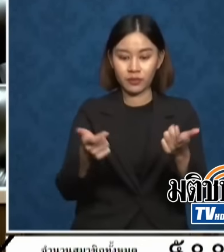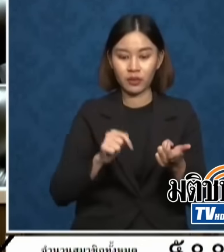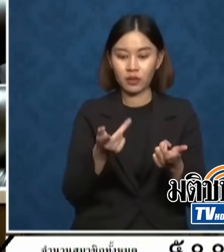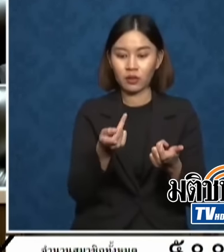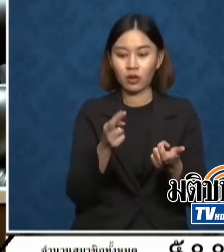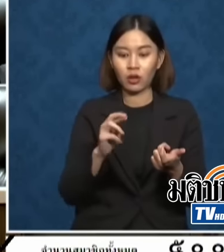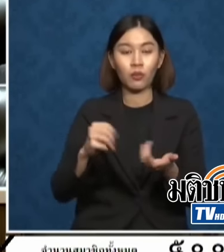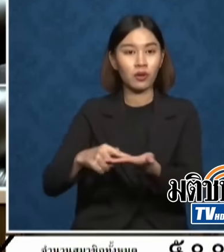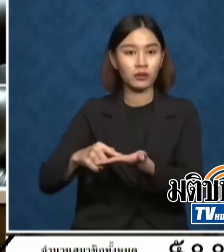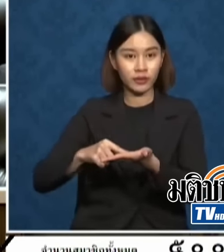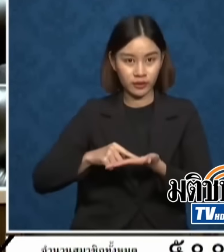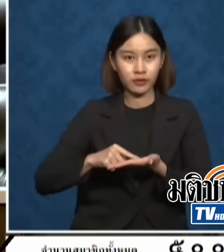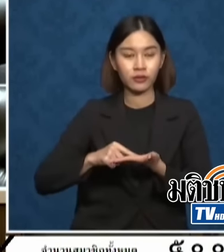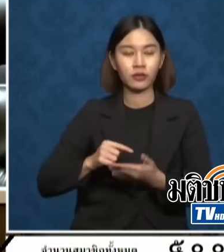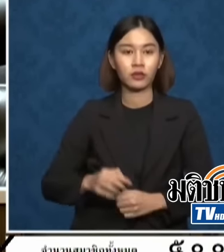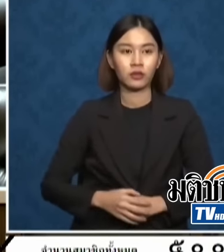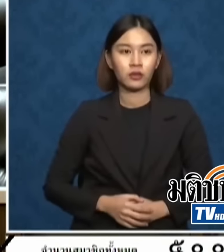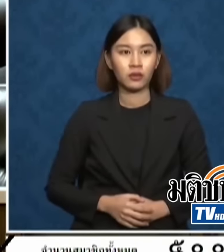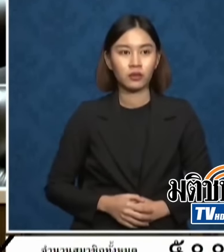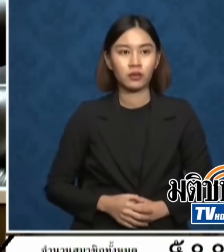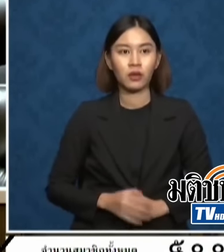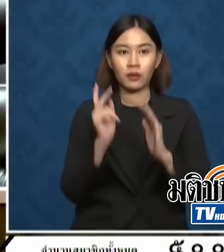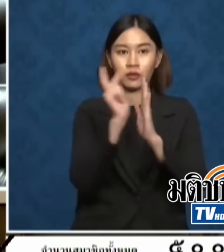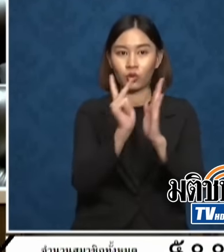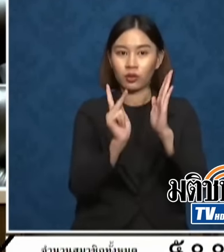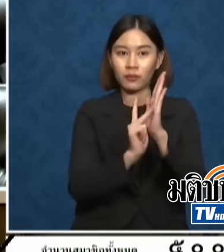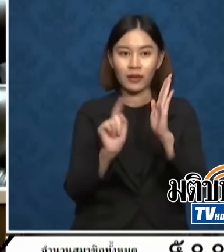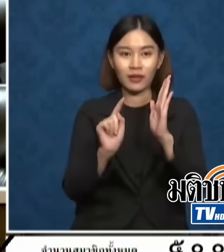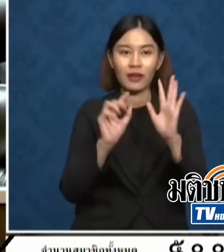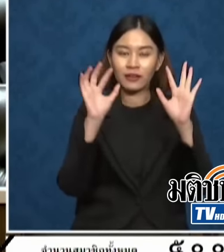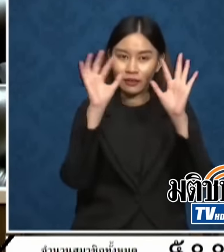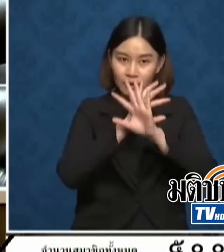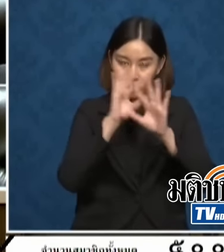ครม.เสนอเข้ามาครับท่านประธานครับต้องบอกว่าเป็นกฎหมายที่มีความ